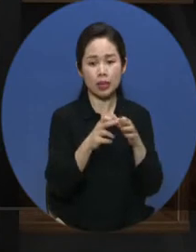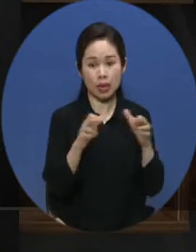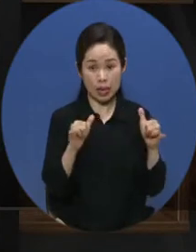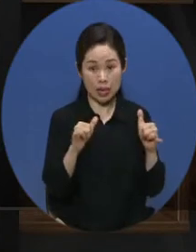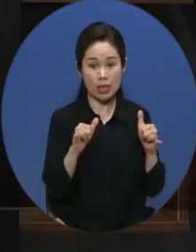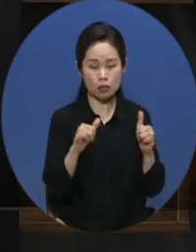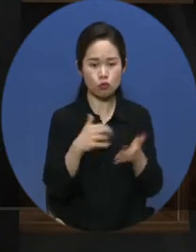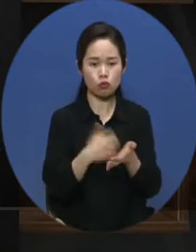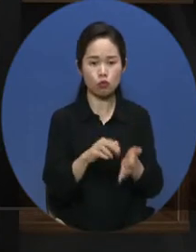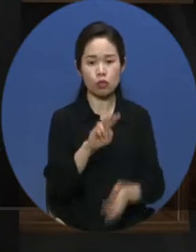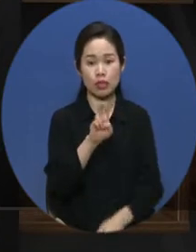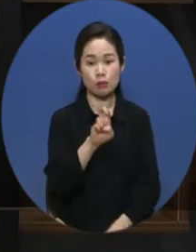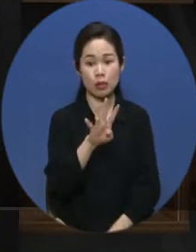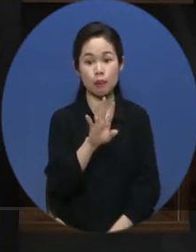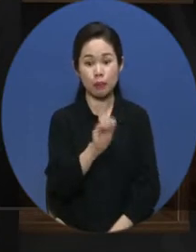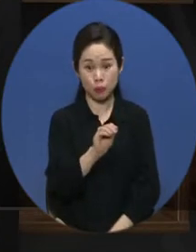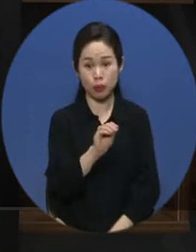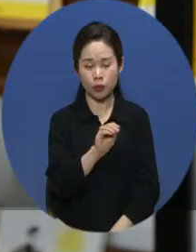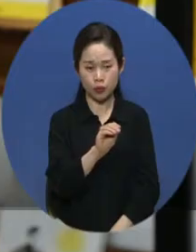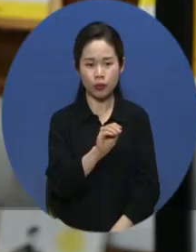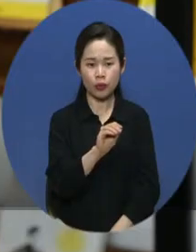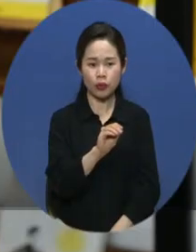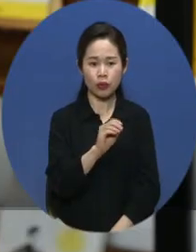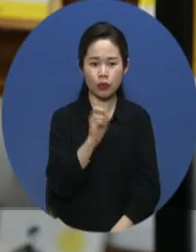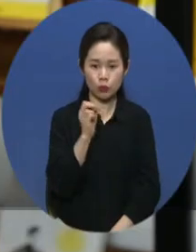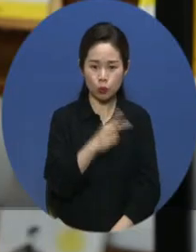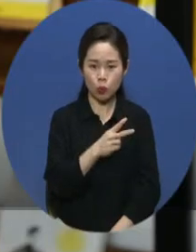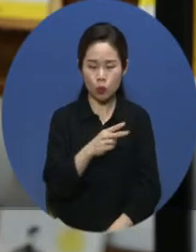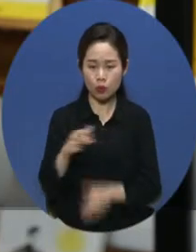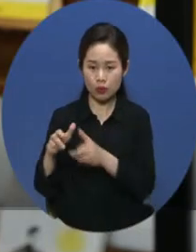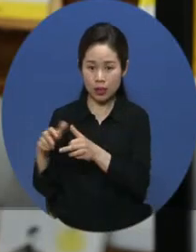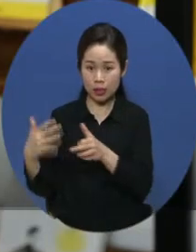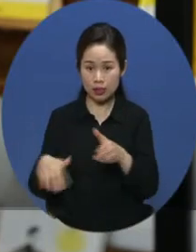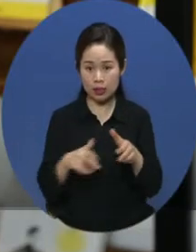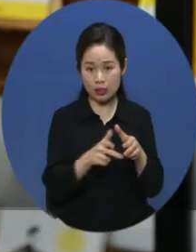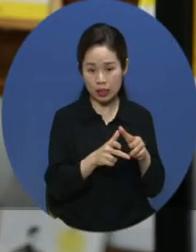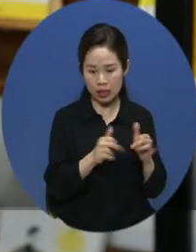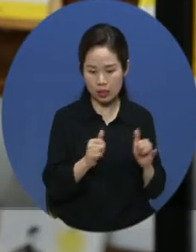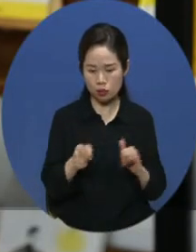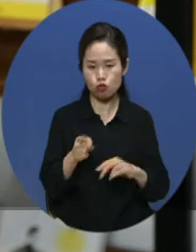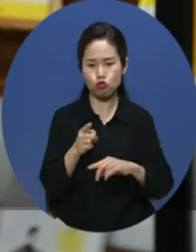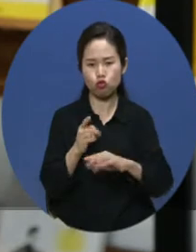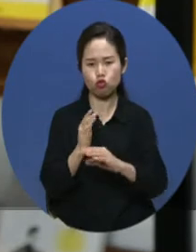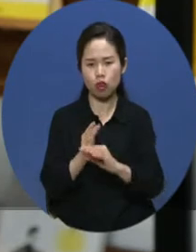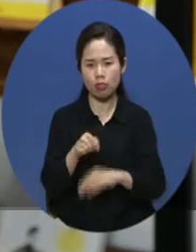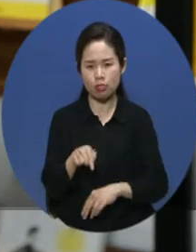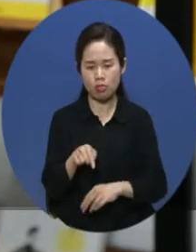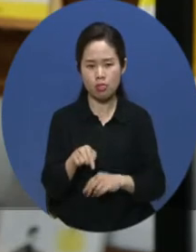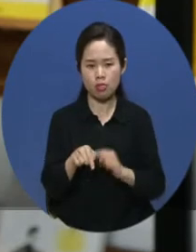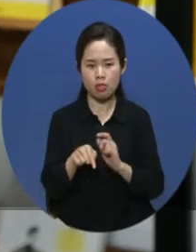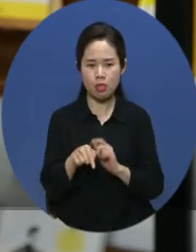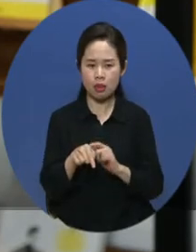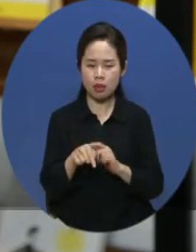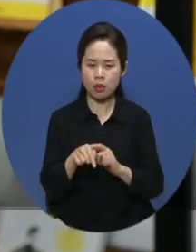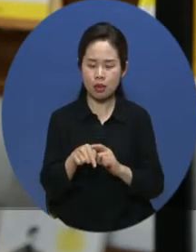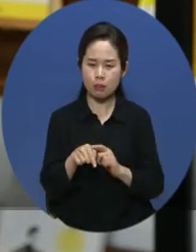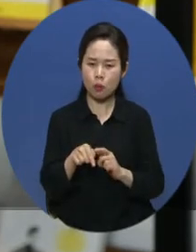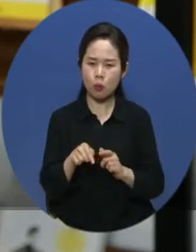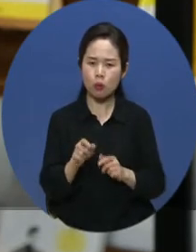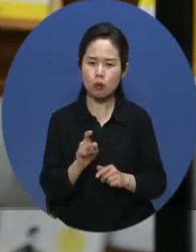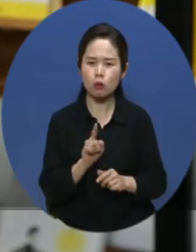약 24만 명 정도이고요. 그리고 경계선 지능에 있는 분들 같은 경우는 어떤 등록 시스템이 있는 게 아니다